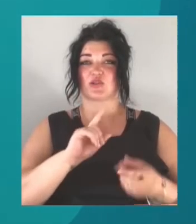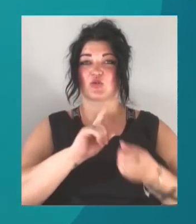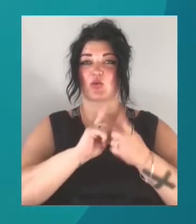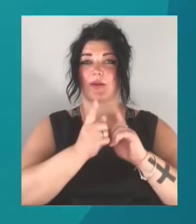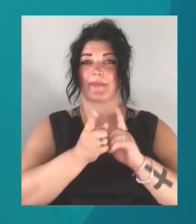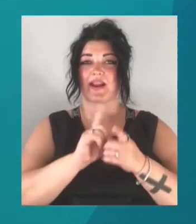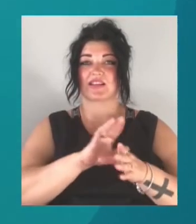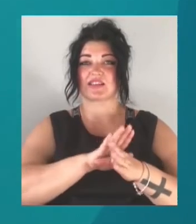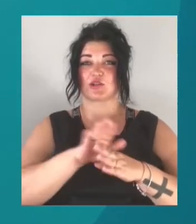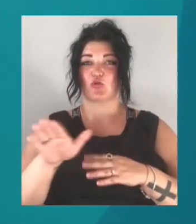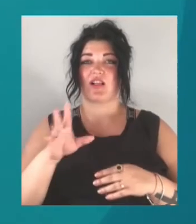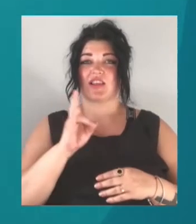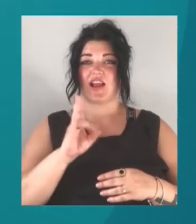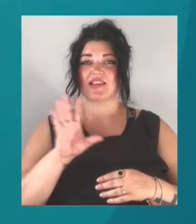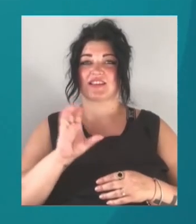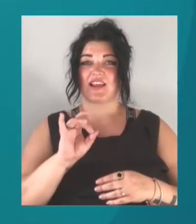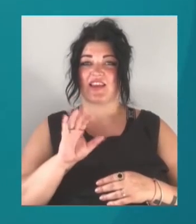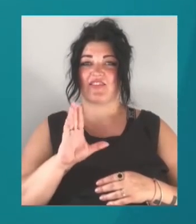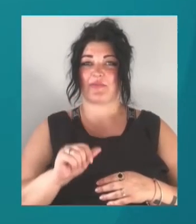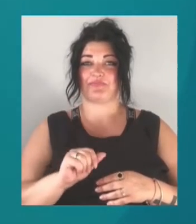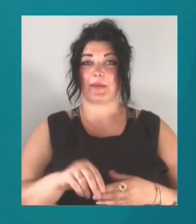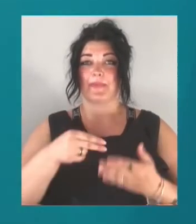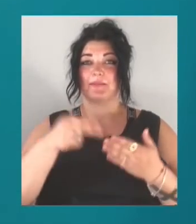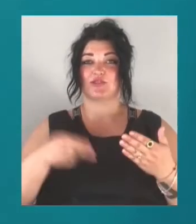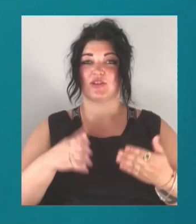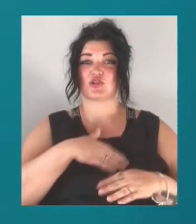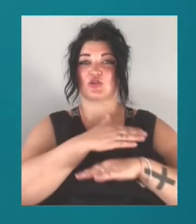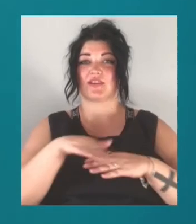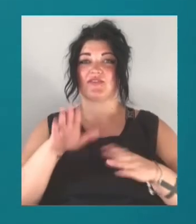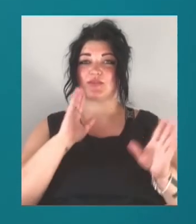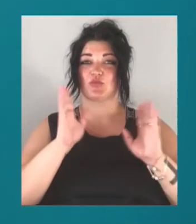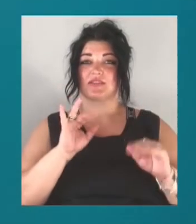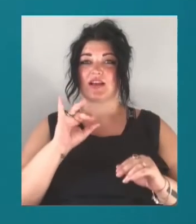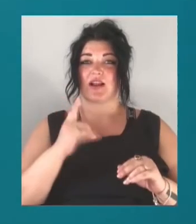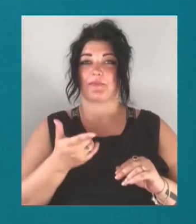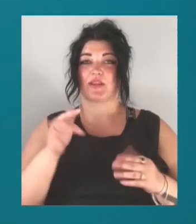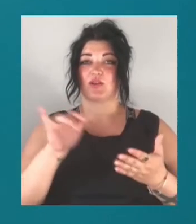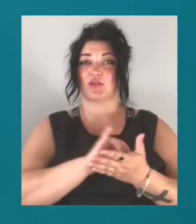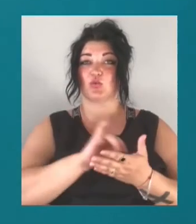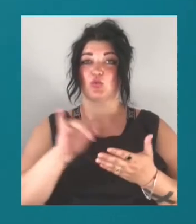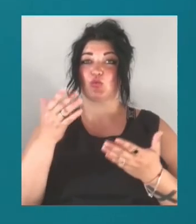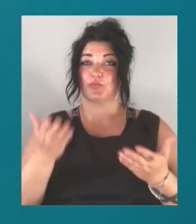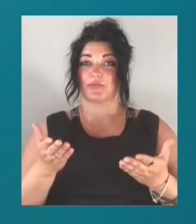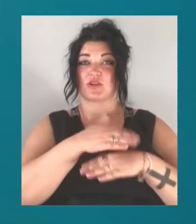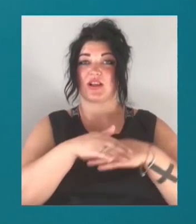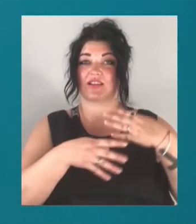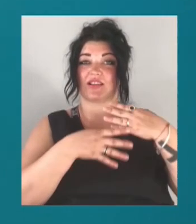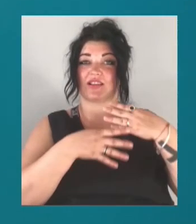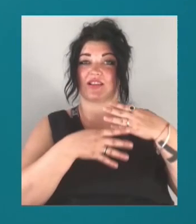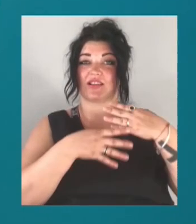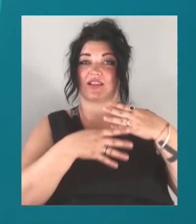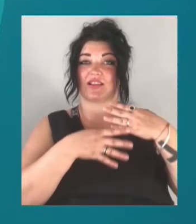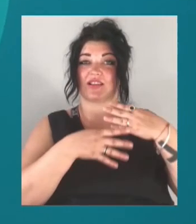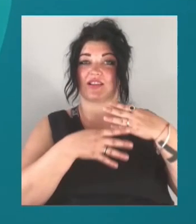Наталя Сергєєва. Підписуйтесь на наші сторінки – у Фейсбук, в Інстаграм та канал на Ютюб. Посилання на них ви зараз